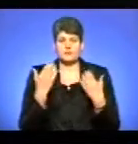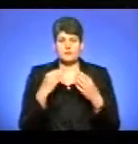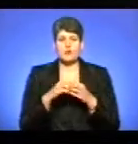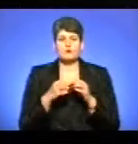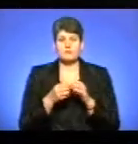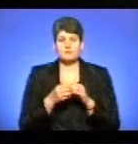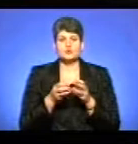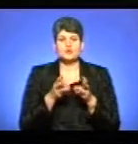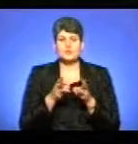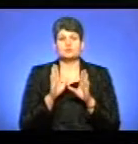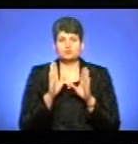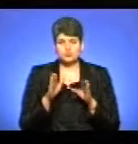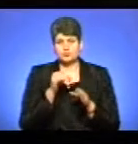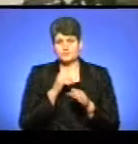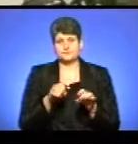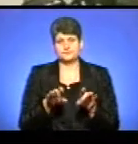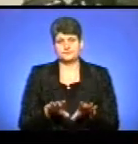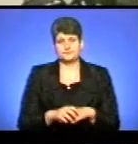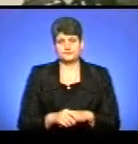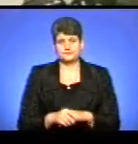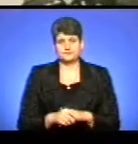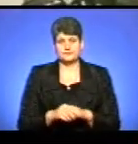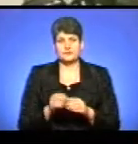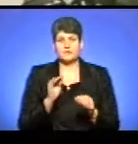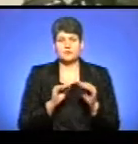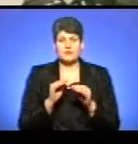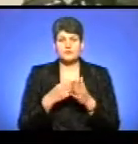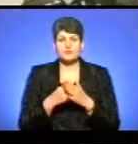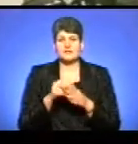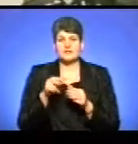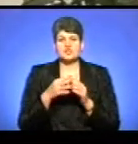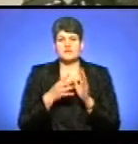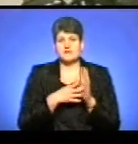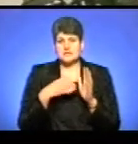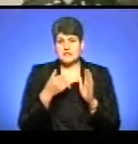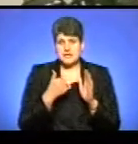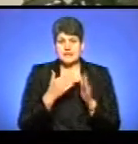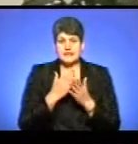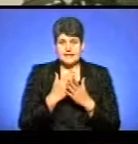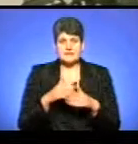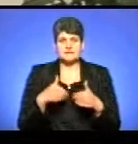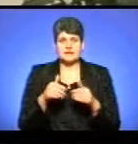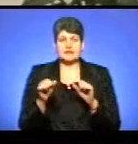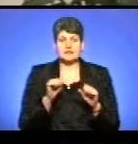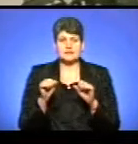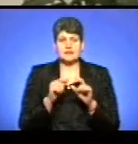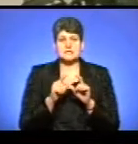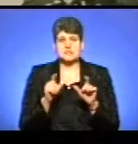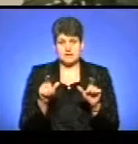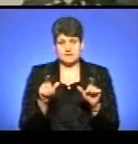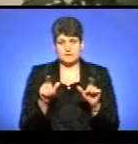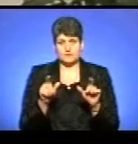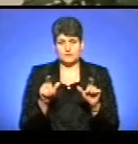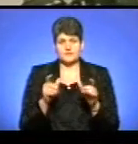опаленням у школі будуть вирішувати. При формуванні бюджету на 2019 рік є звернення керівника закладу